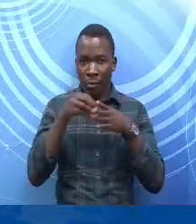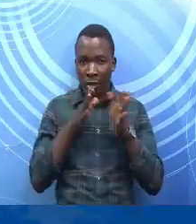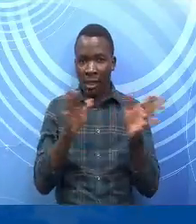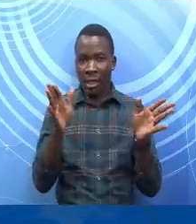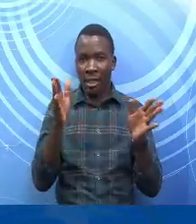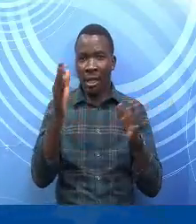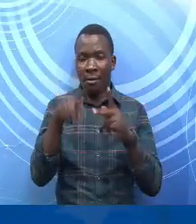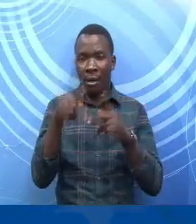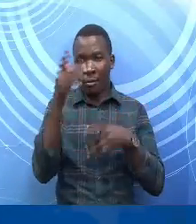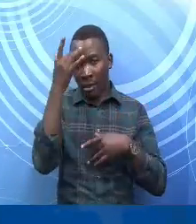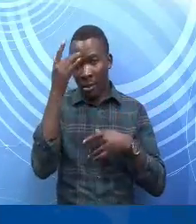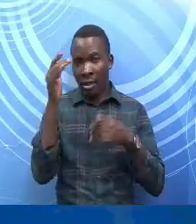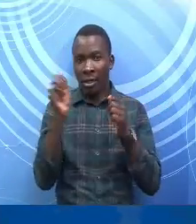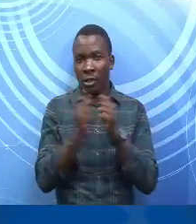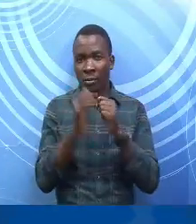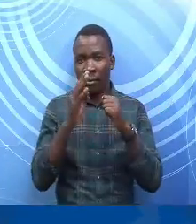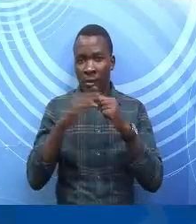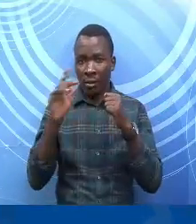mu Rwanda, n'ibihumbi